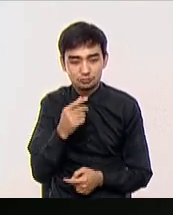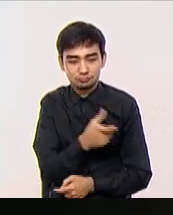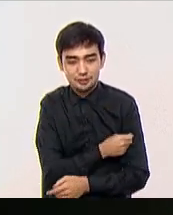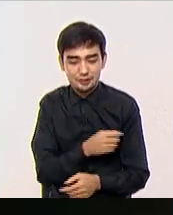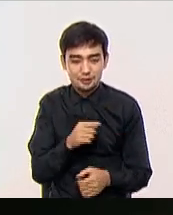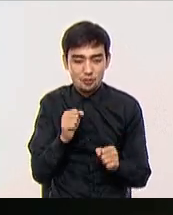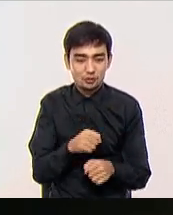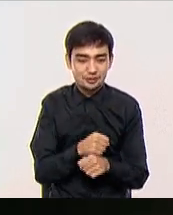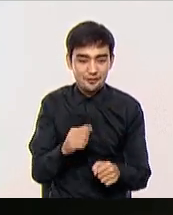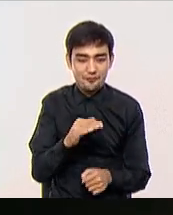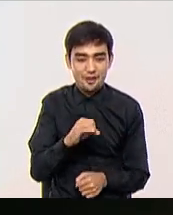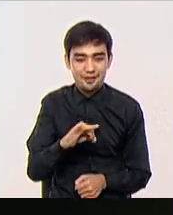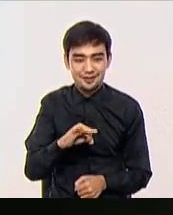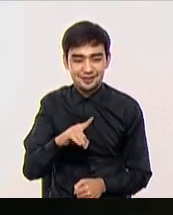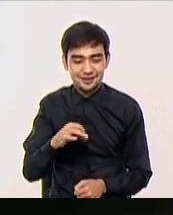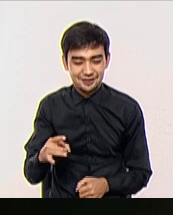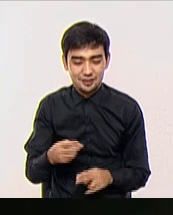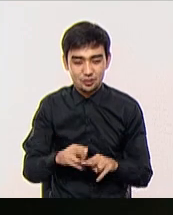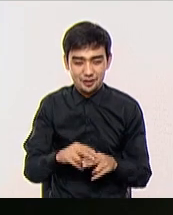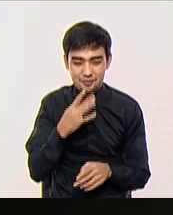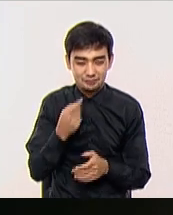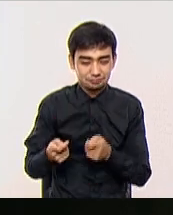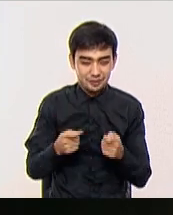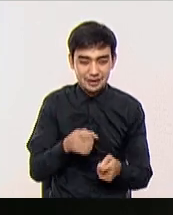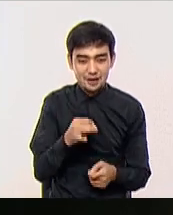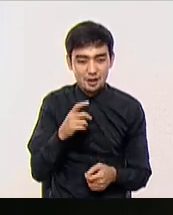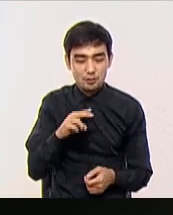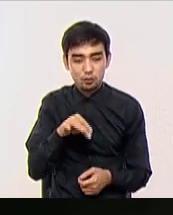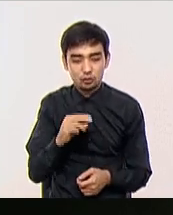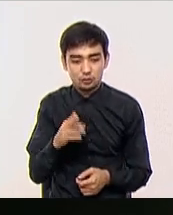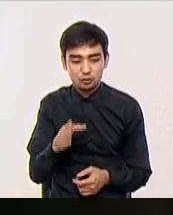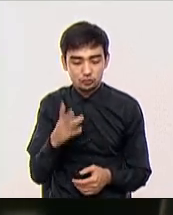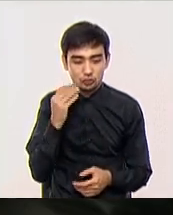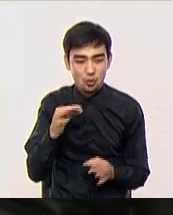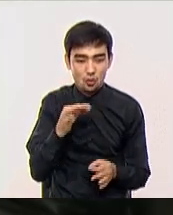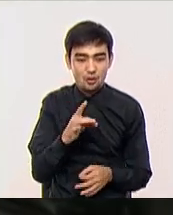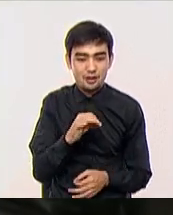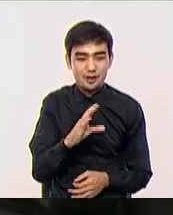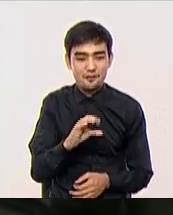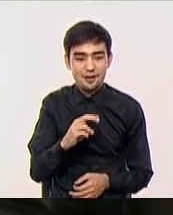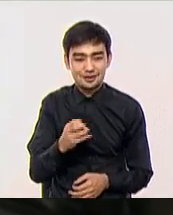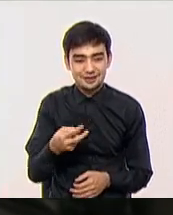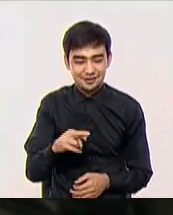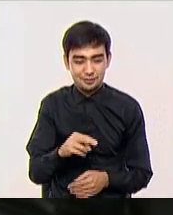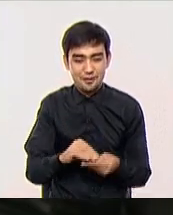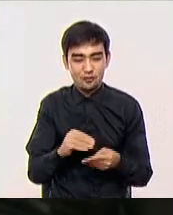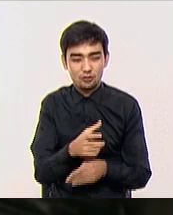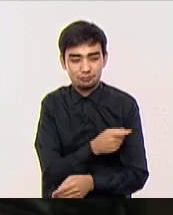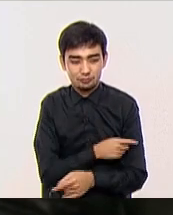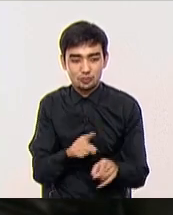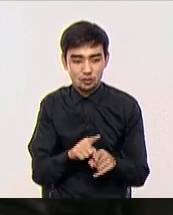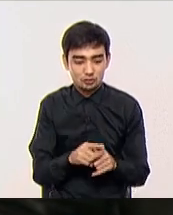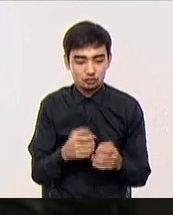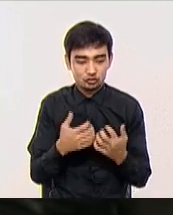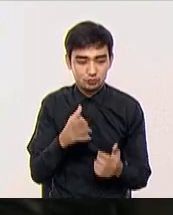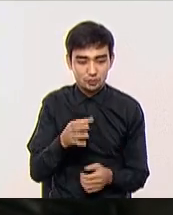подлежащих вакцинации Pfizer. Излишек распределят по пунктам, в том числе и для ревакцинации. Ардак, а какими